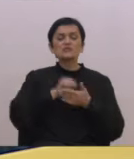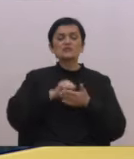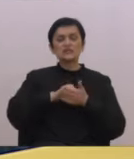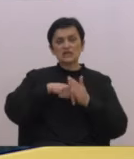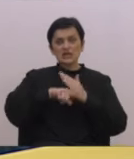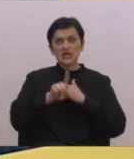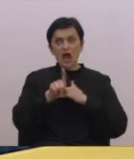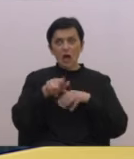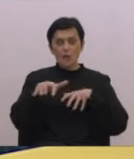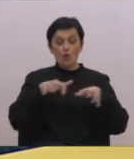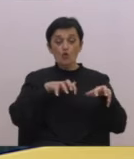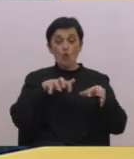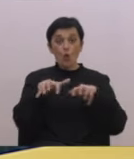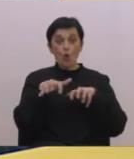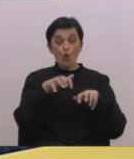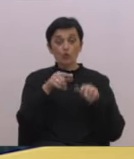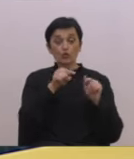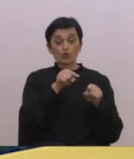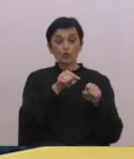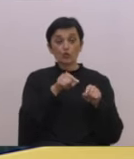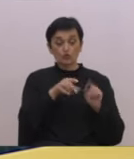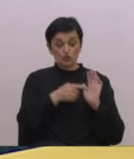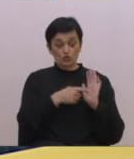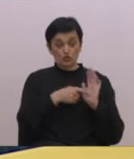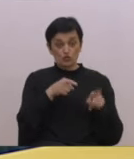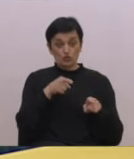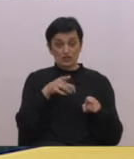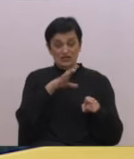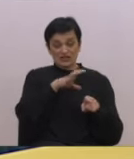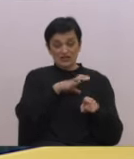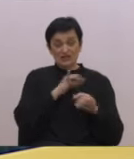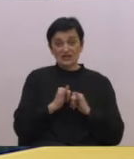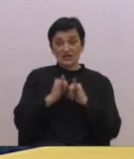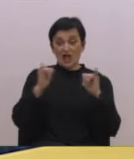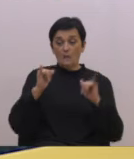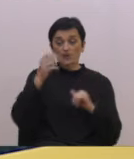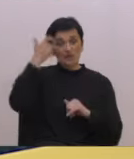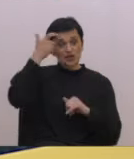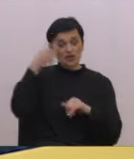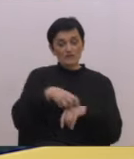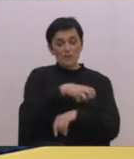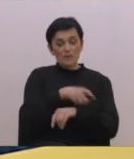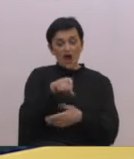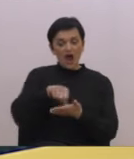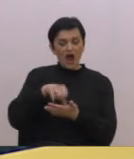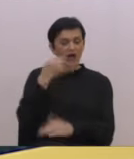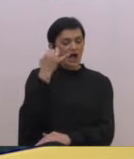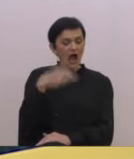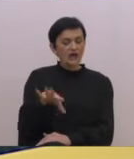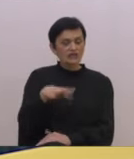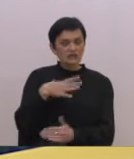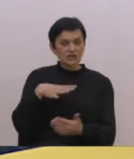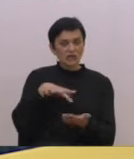რომ კორუფციით გამდიდრებულ ივანიშვილის პარტიის წარმომადგენლებს არ აინტერესებს საქართველოს